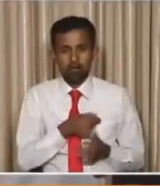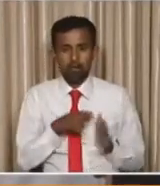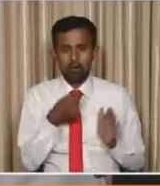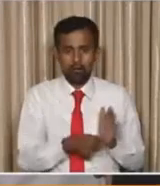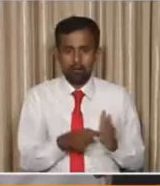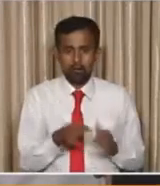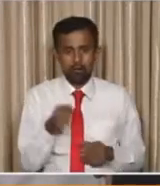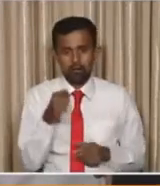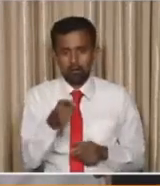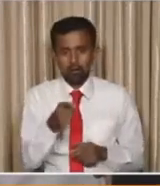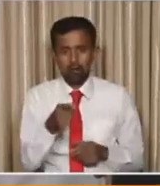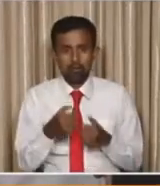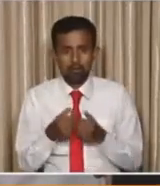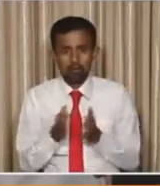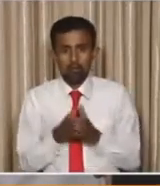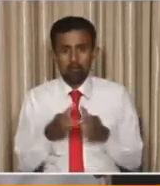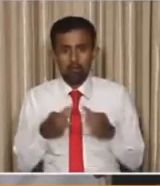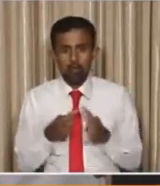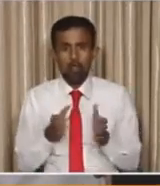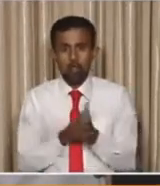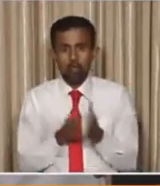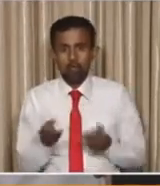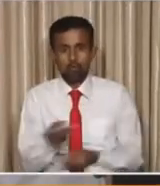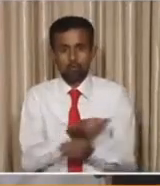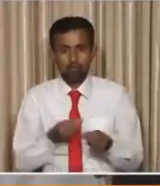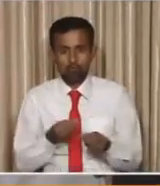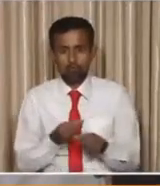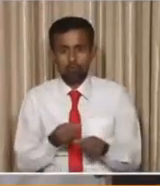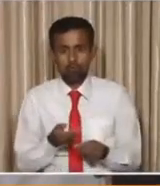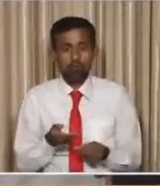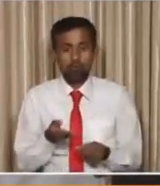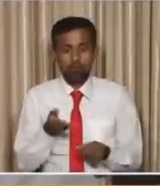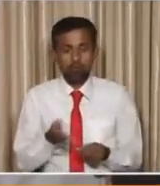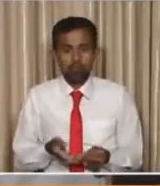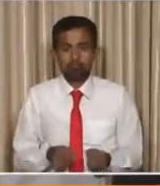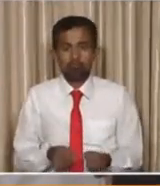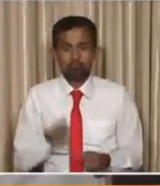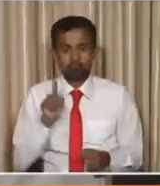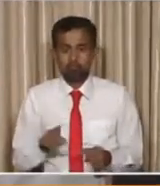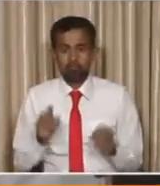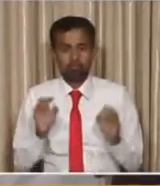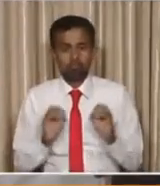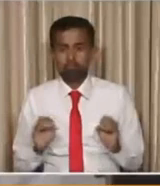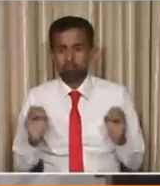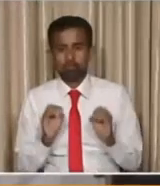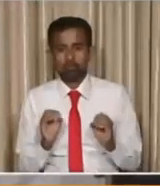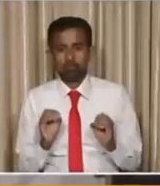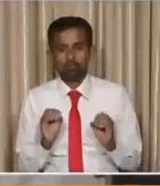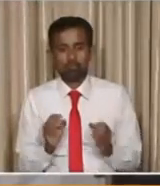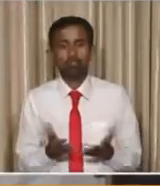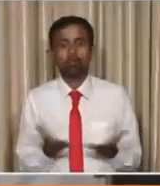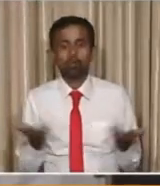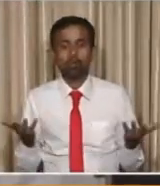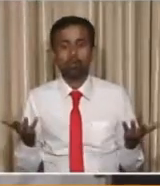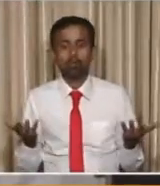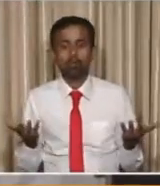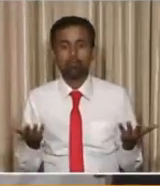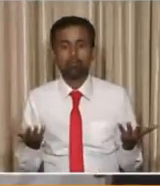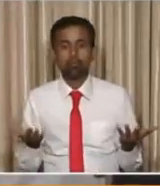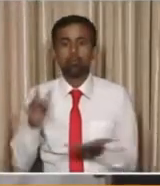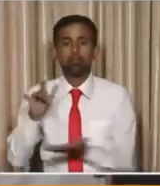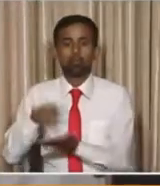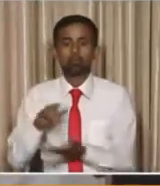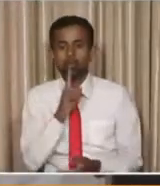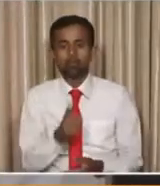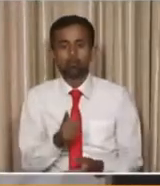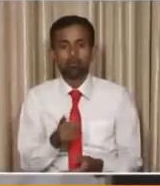කරාට තමන්ගේ පක්ෂ කෘත්‍යාධිකාරී මණ්ඩලෙන් එකකවත් සම්මත කළා තිබුණේ නැහැ. ඉතින් කොහෙන්ද මේක කිව්වේ? කොහෙන්ද